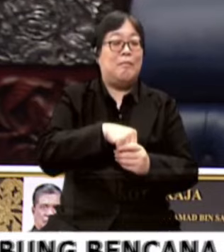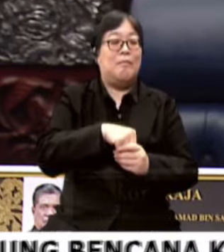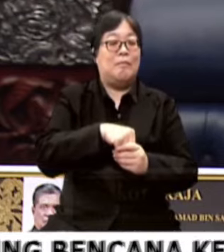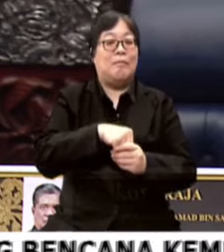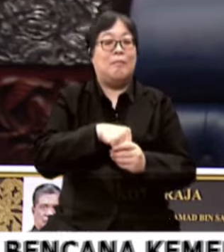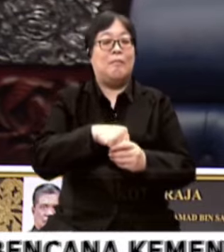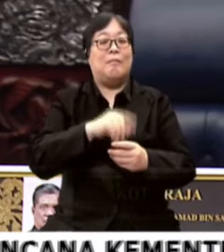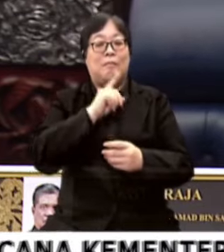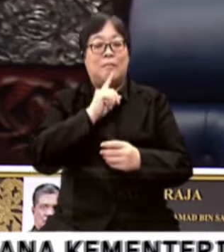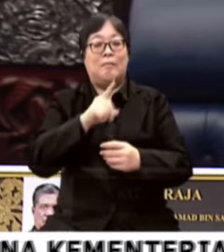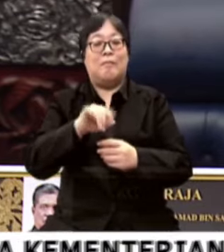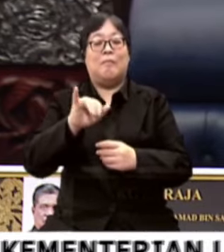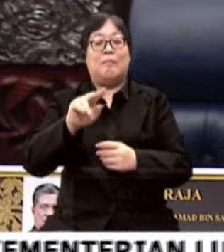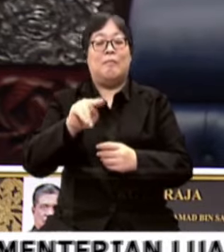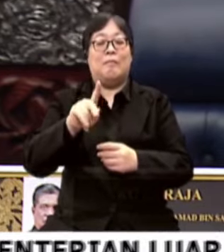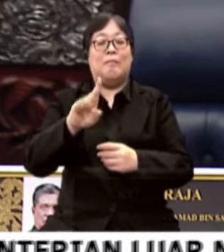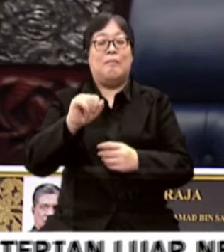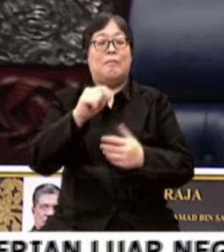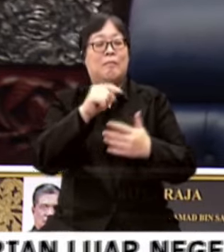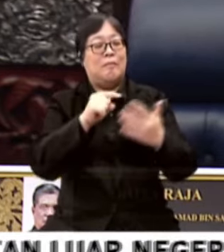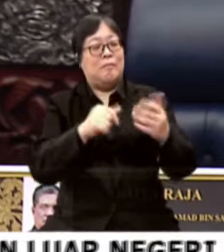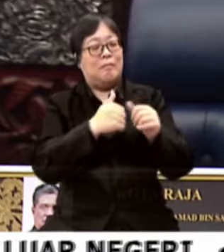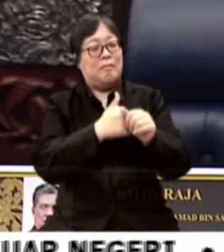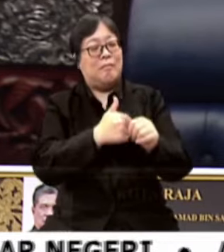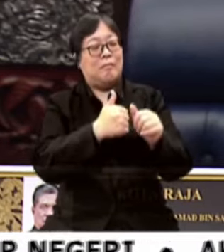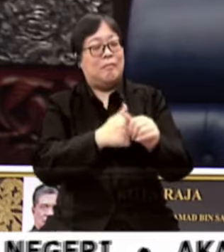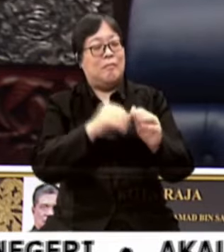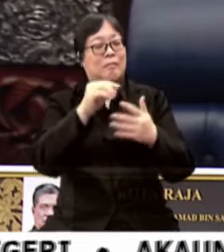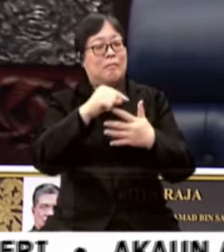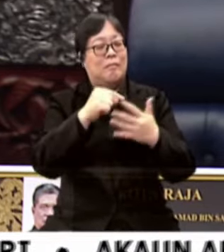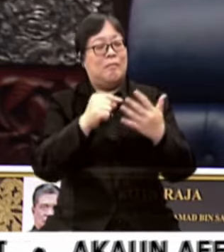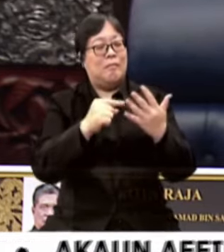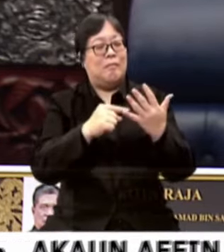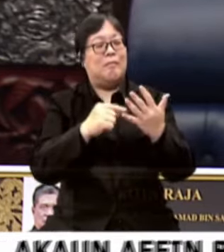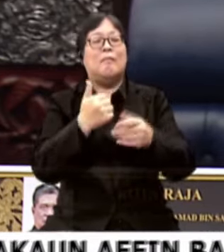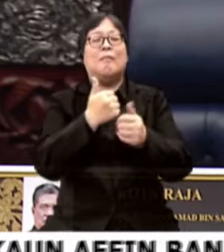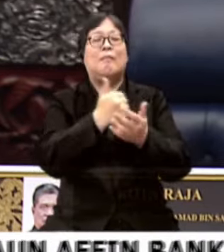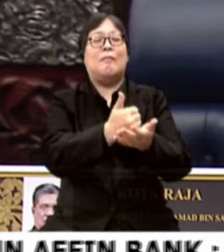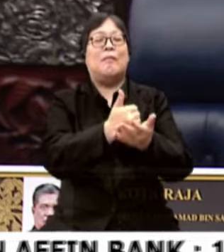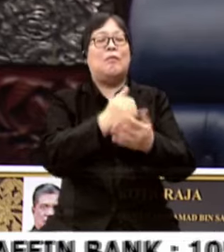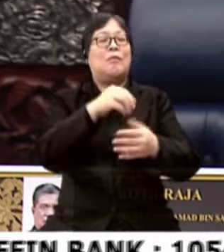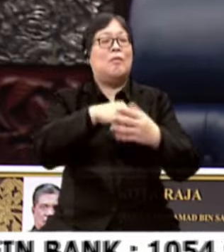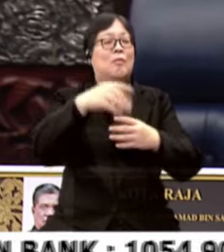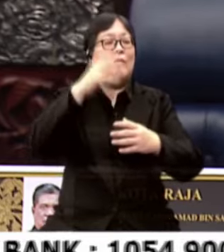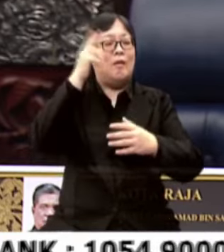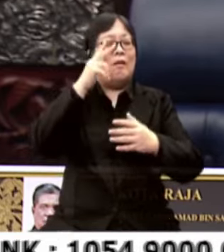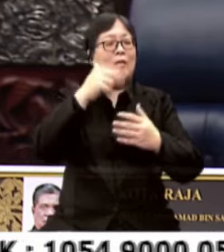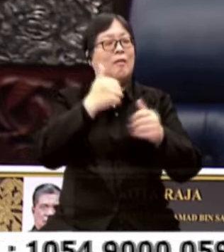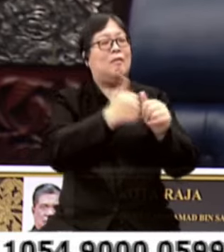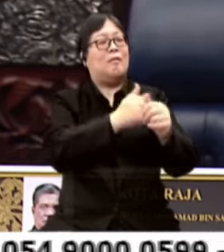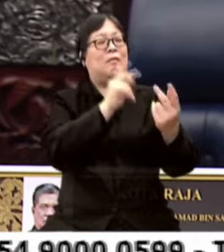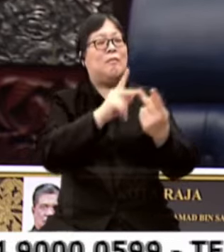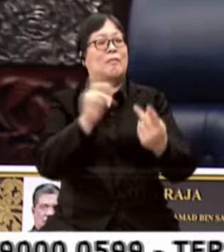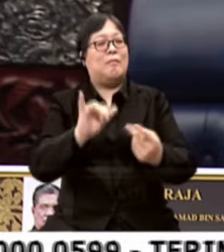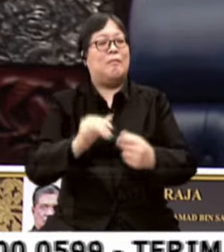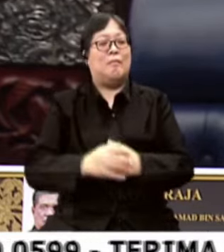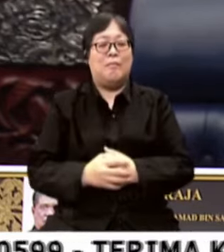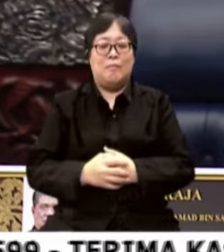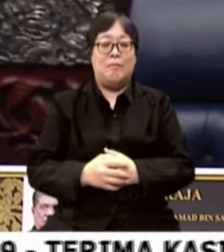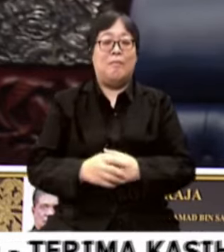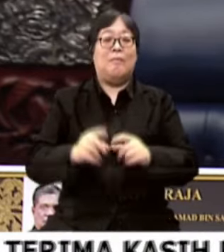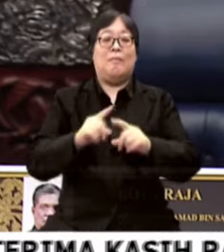walaupun indeks begitu mereka boleh diberikan bantuan dan campur tangan kerajaan cuma untuk ke arah